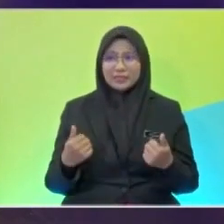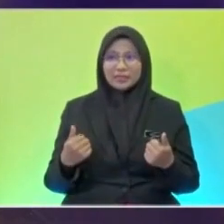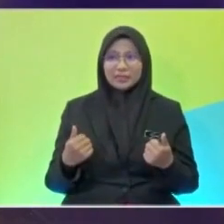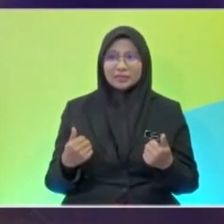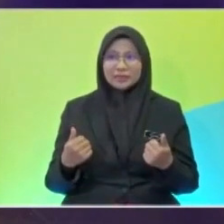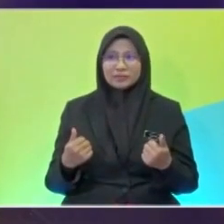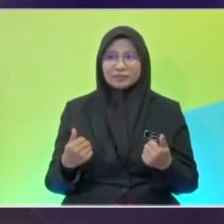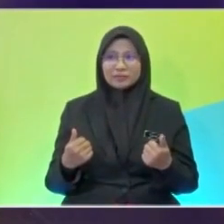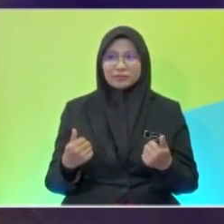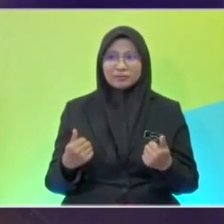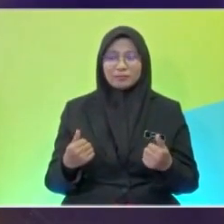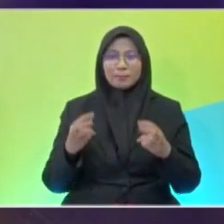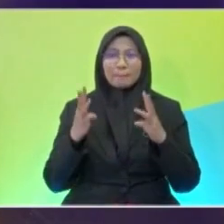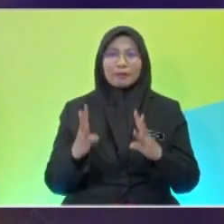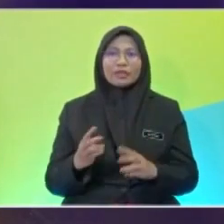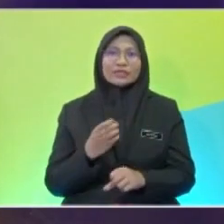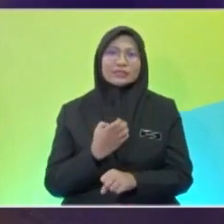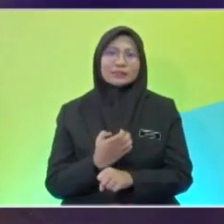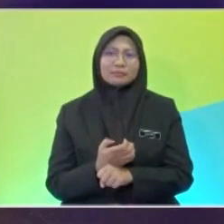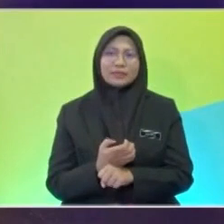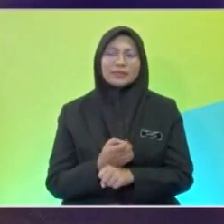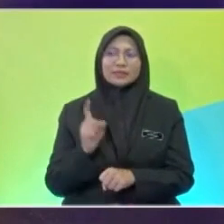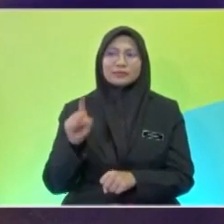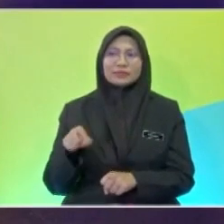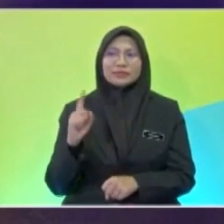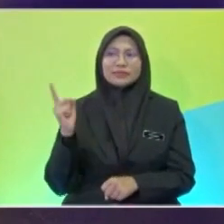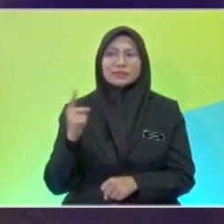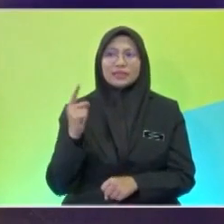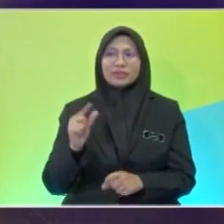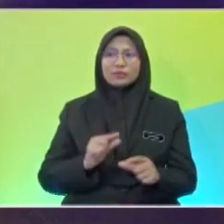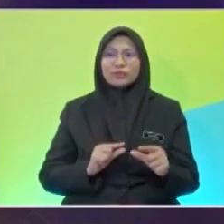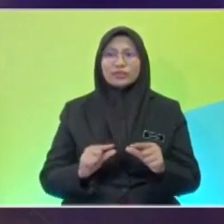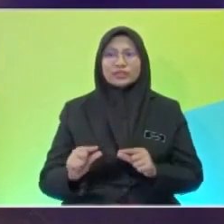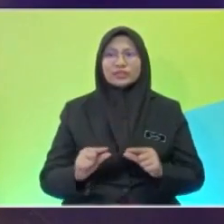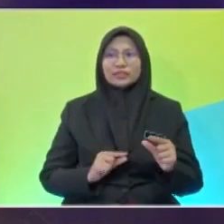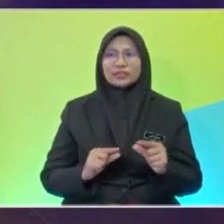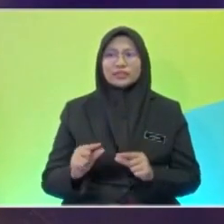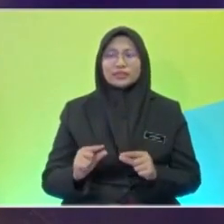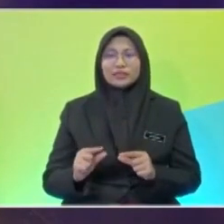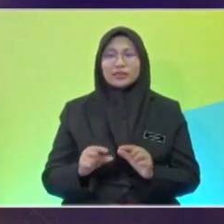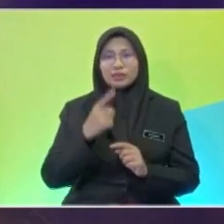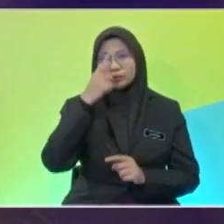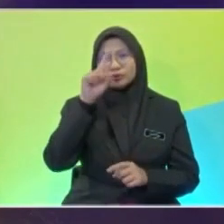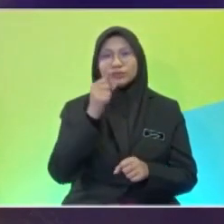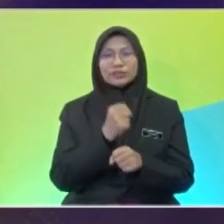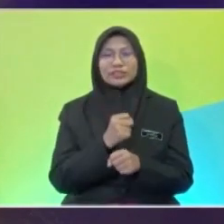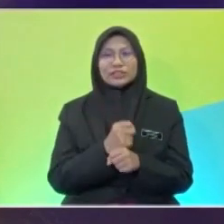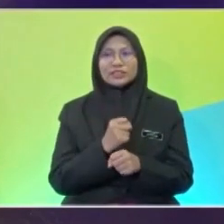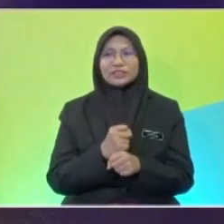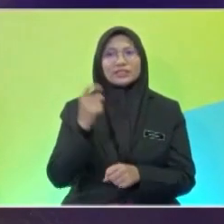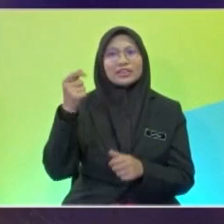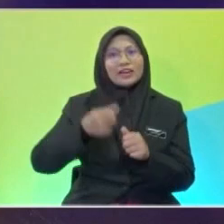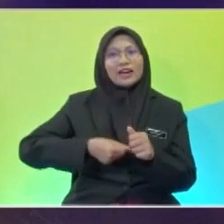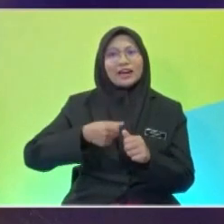menggalakkan warga emas itu bergerak sebagai contoh kalau untuk melakukan kerja-kerja harian di rumah ke yang tidak terlalu berat